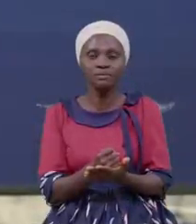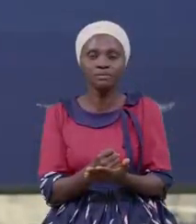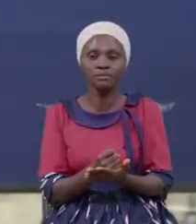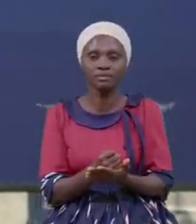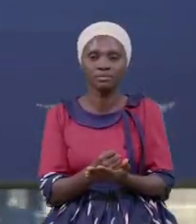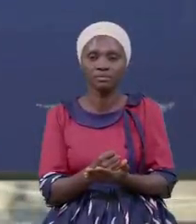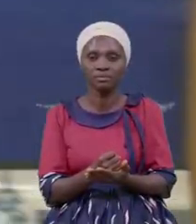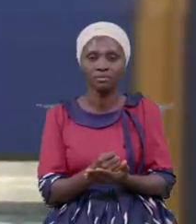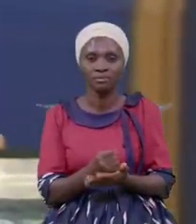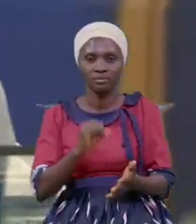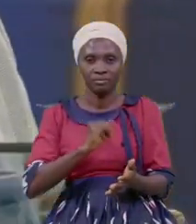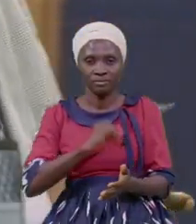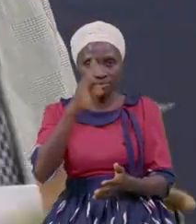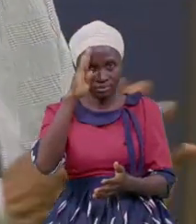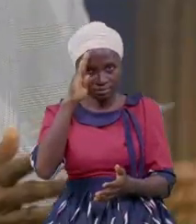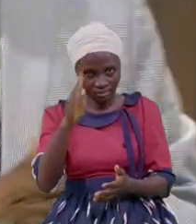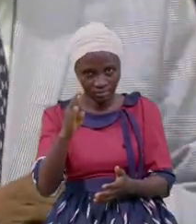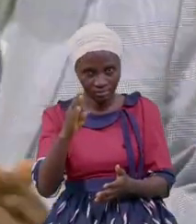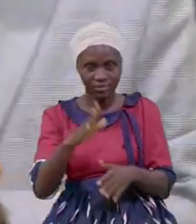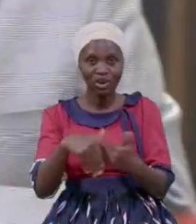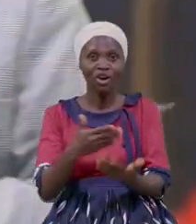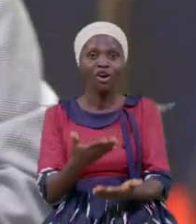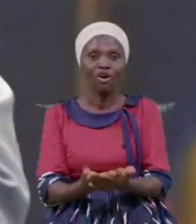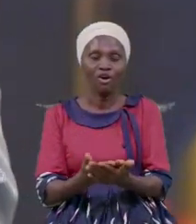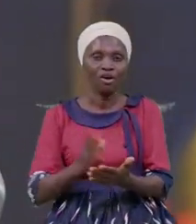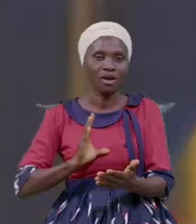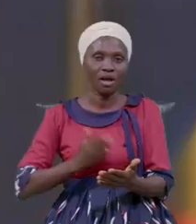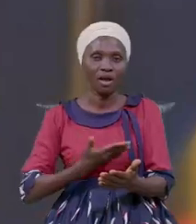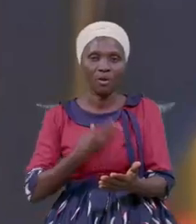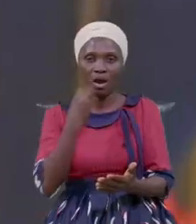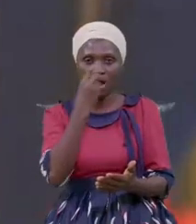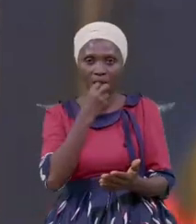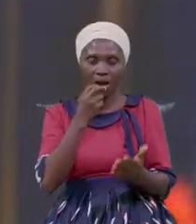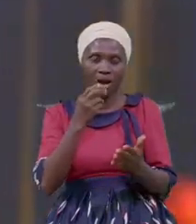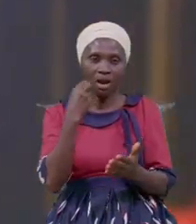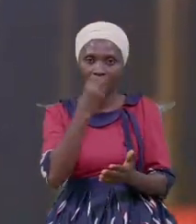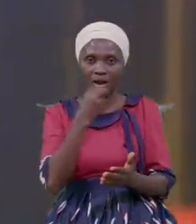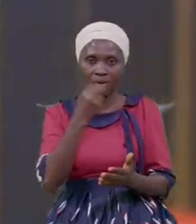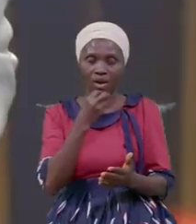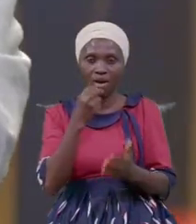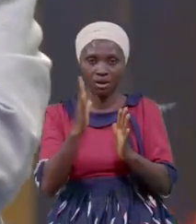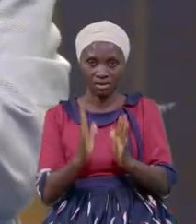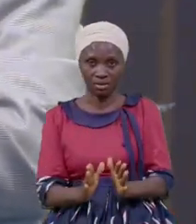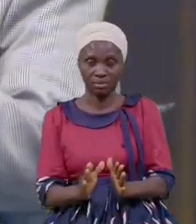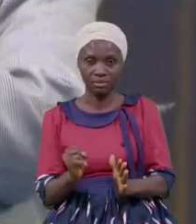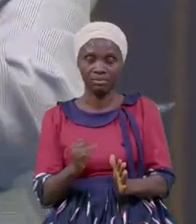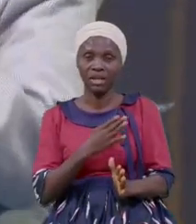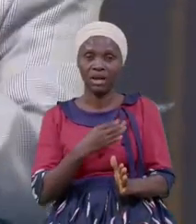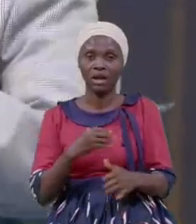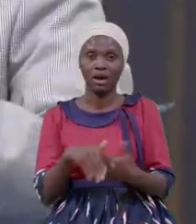Jésus je salue toutes nos oratrices et toutes nos